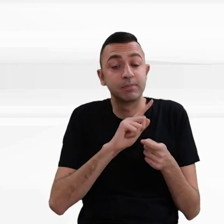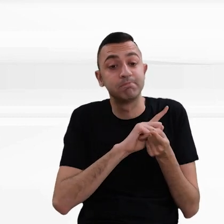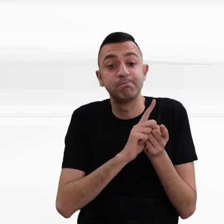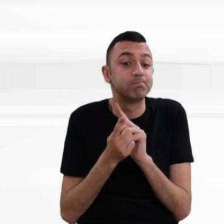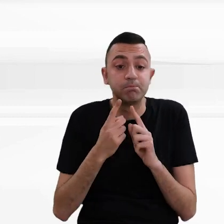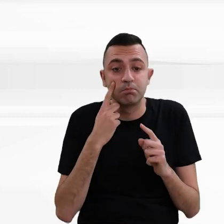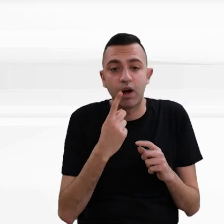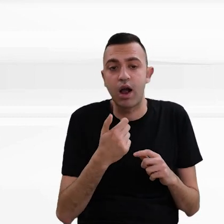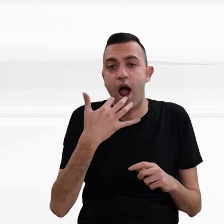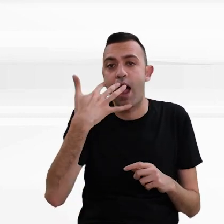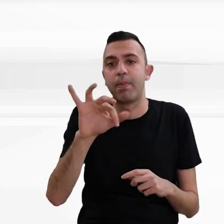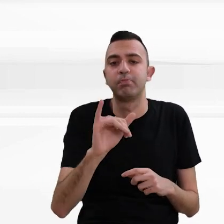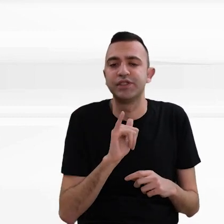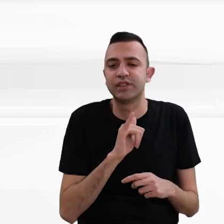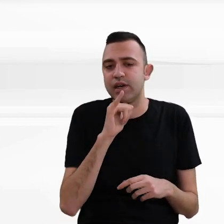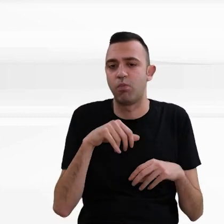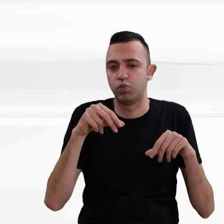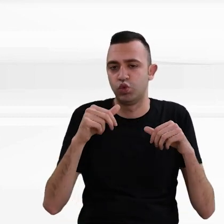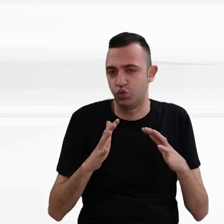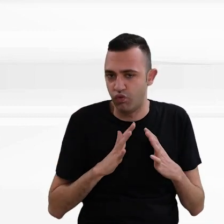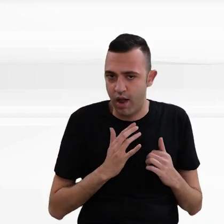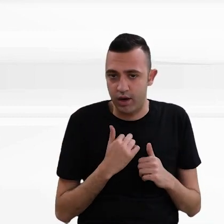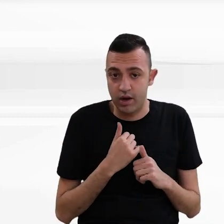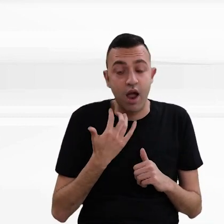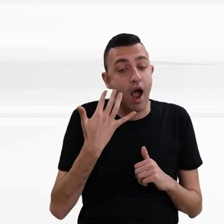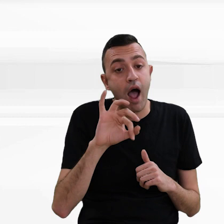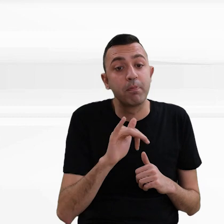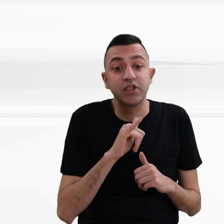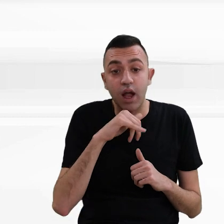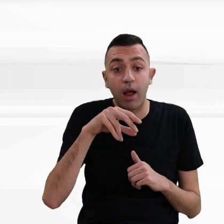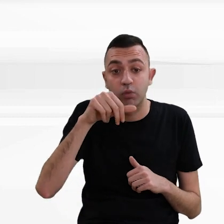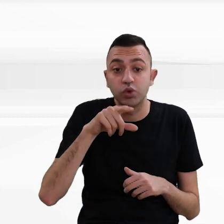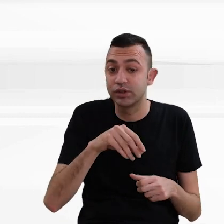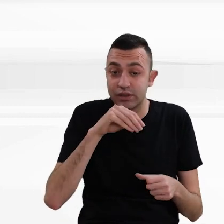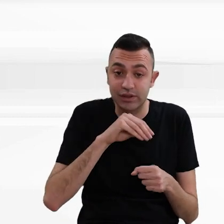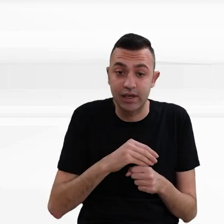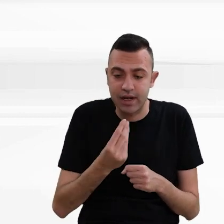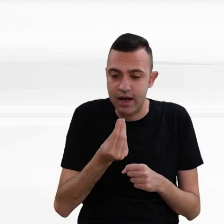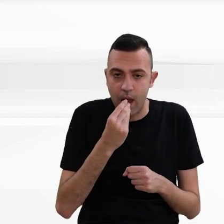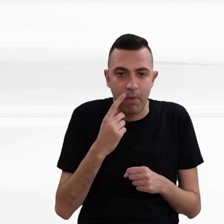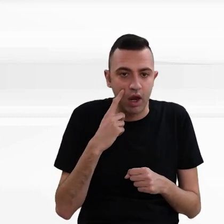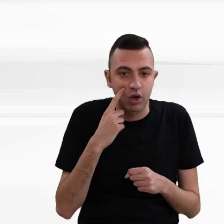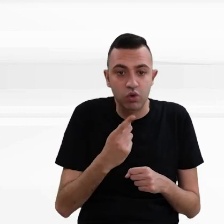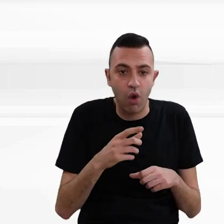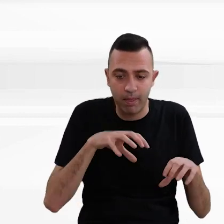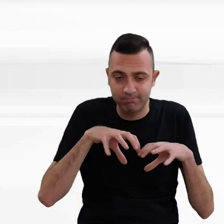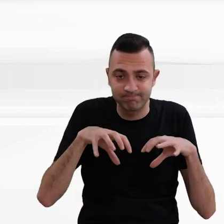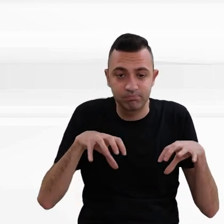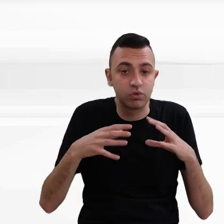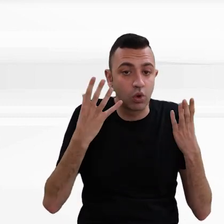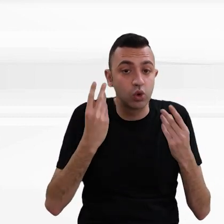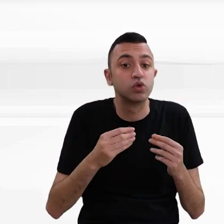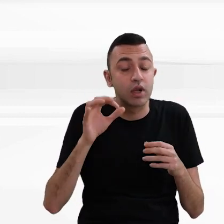çeşitlerine göre dağılımında 60 gram tuzumuz vardı peki bu 60 gram tuz buradaki yiyecekleri yemek çeşitlerine göre